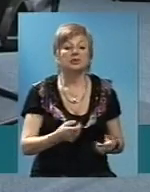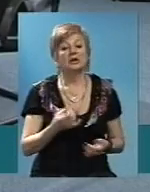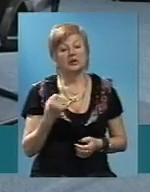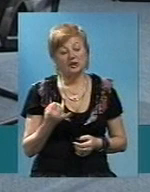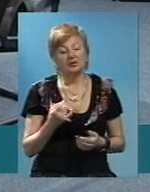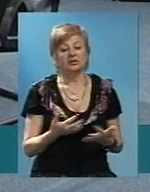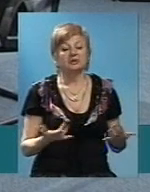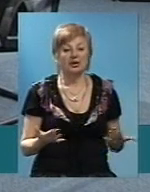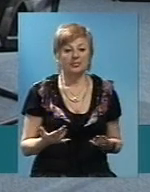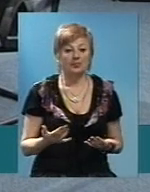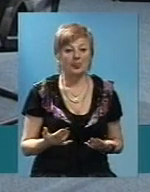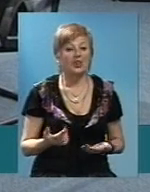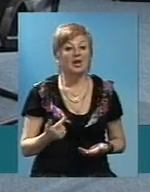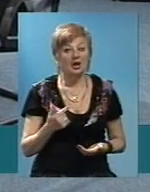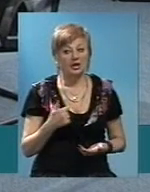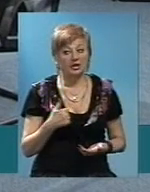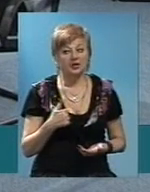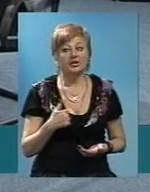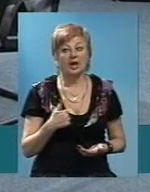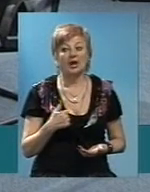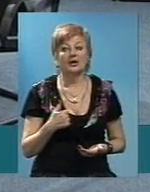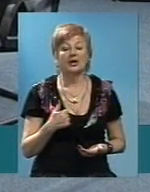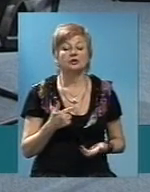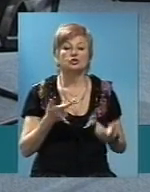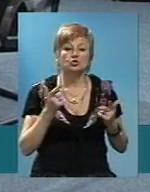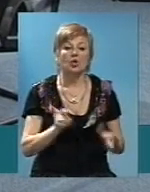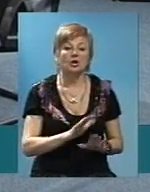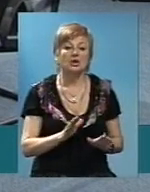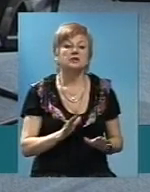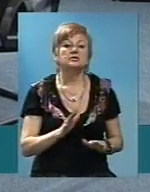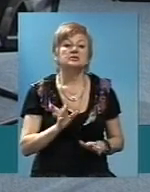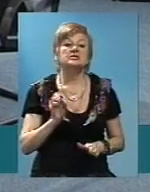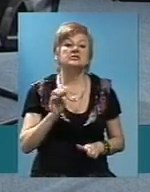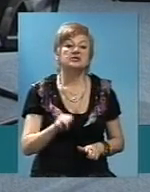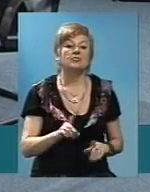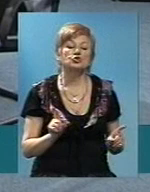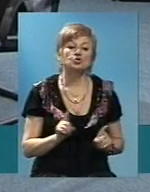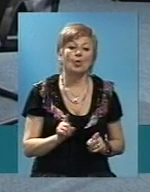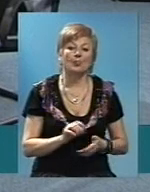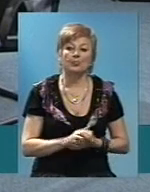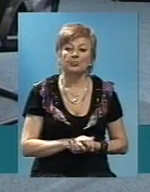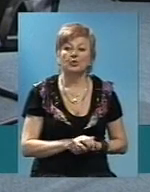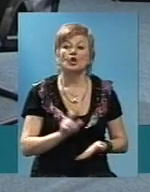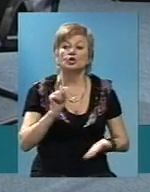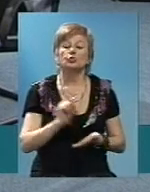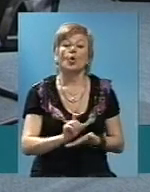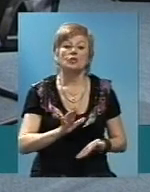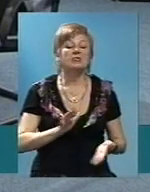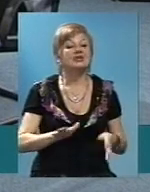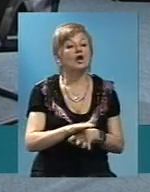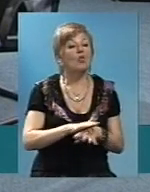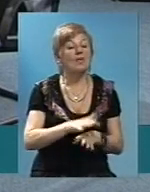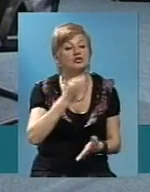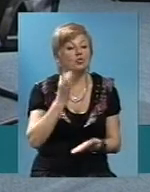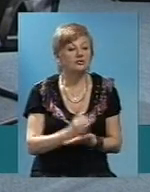і так далі. Я абсолютно згоден з тим, щоб має бути і громадянська